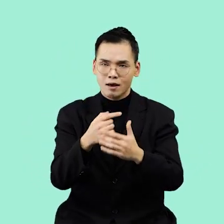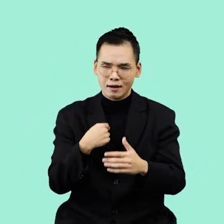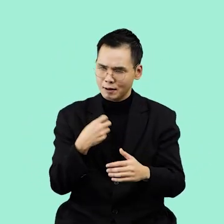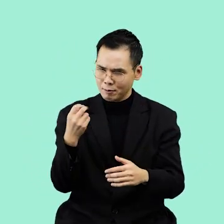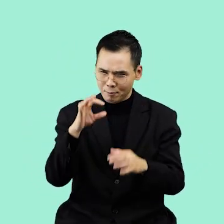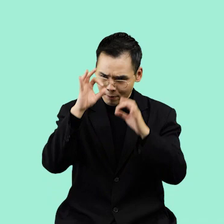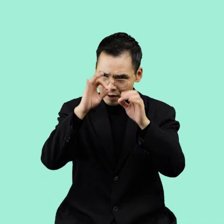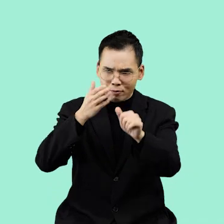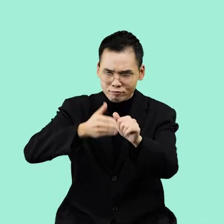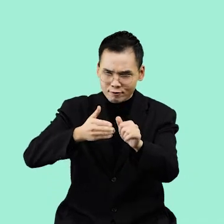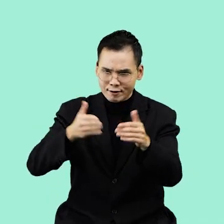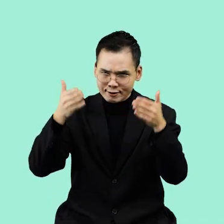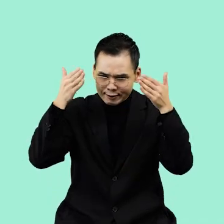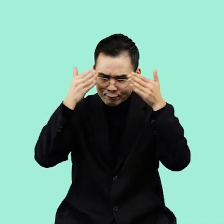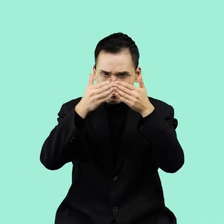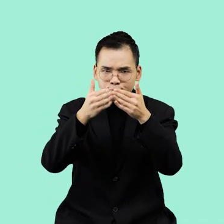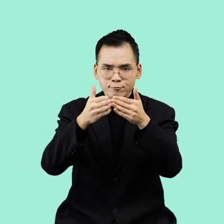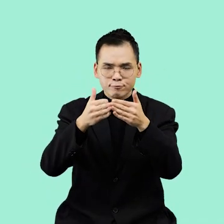주의시킵니다.